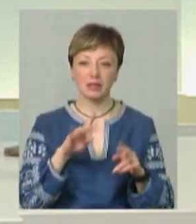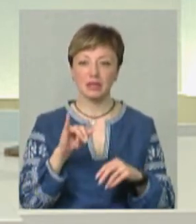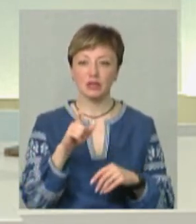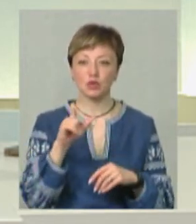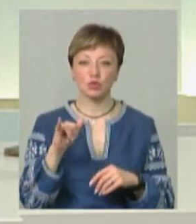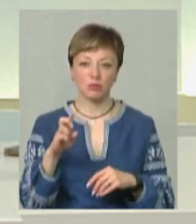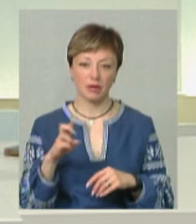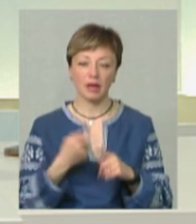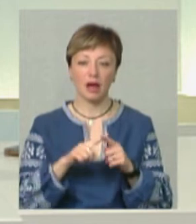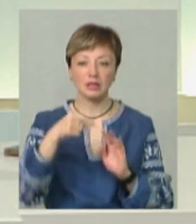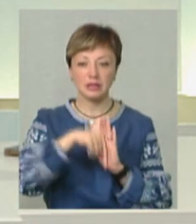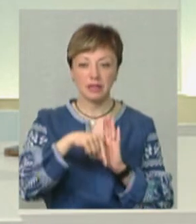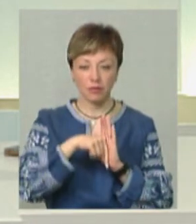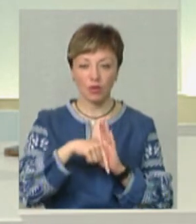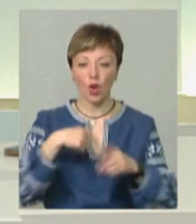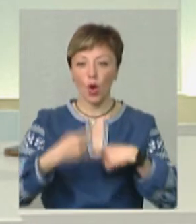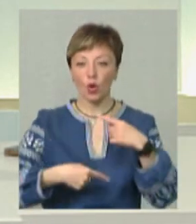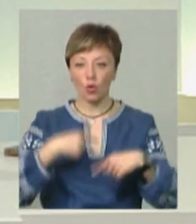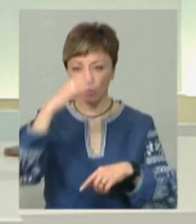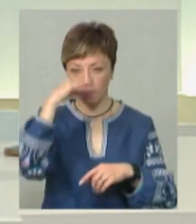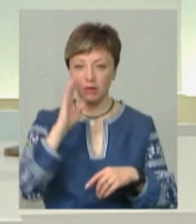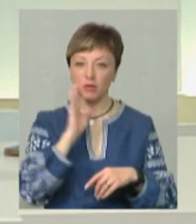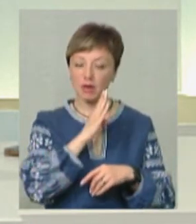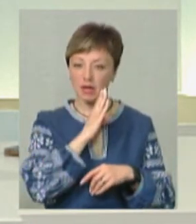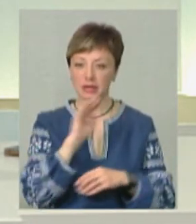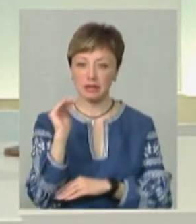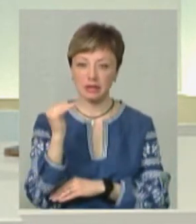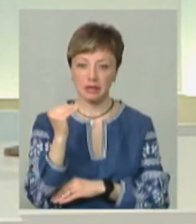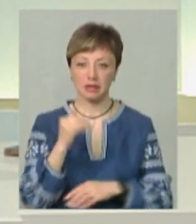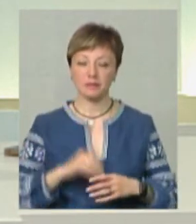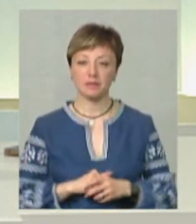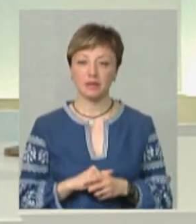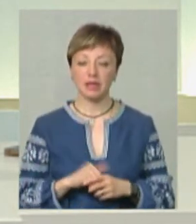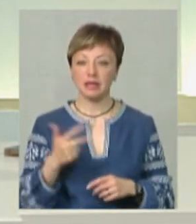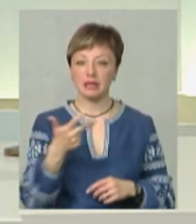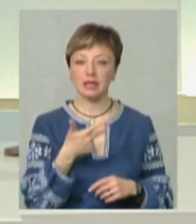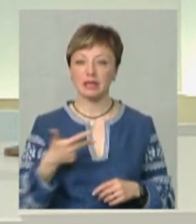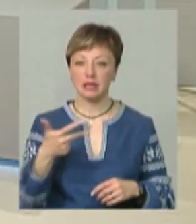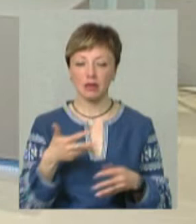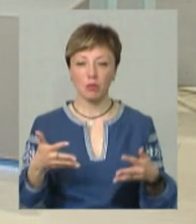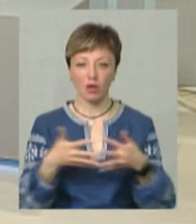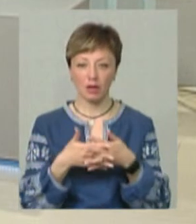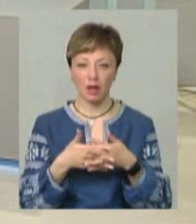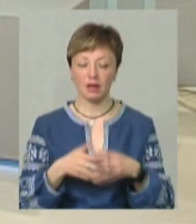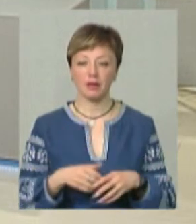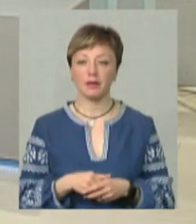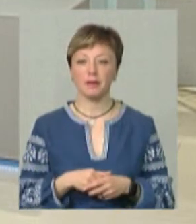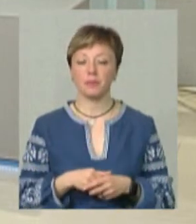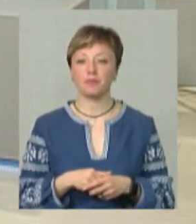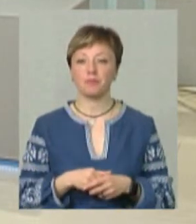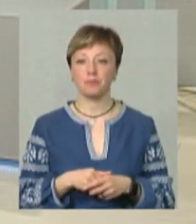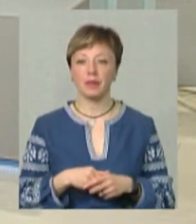як символ роду, батько, мати, дитина, тобто три єдине поєднання,